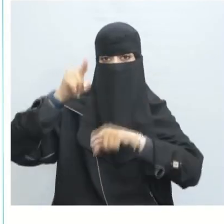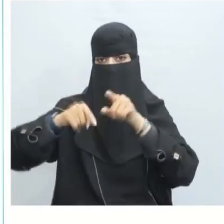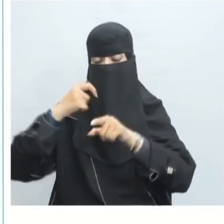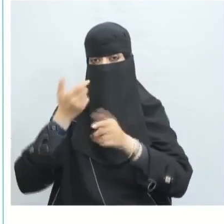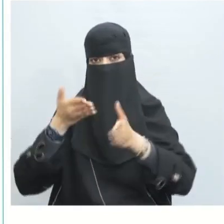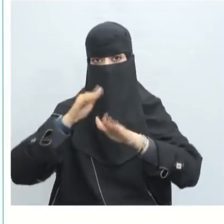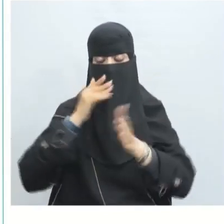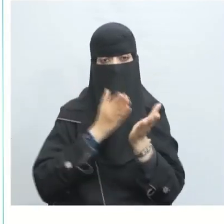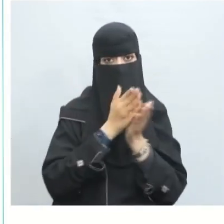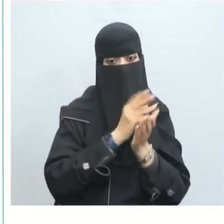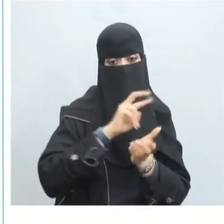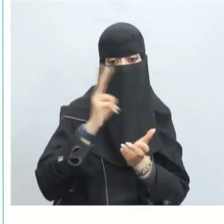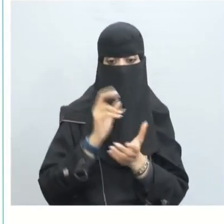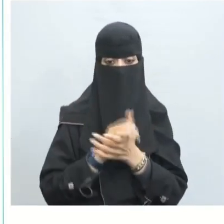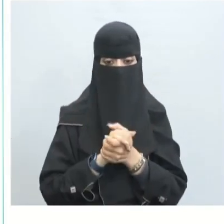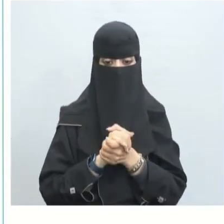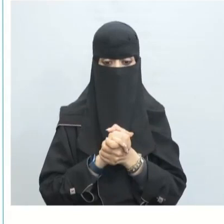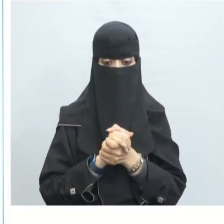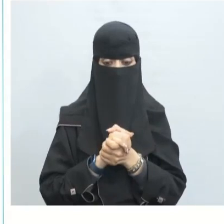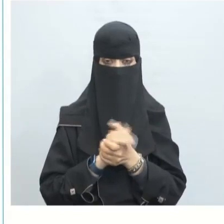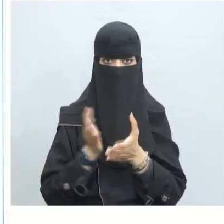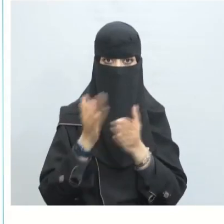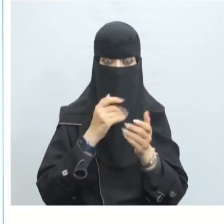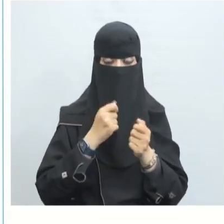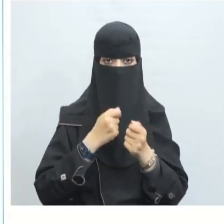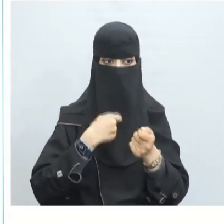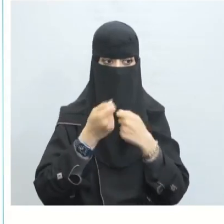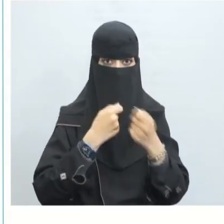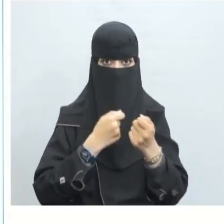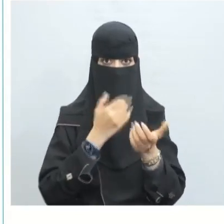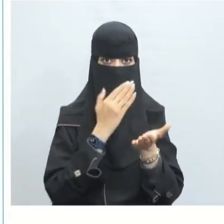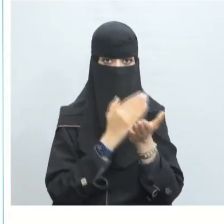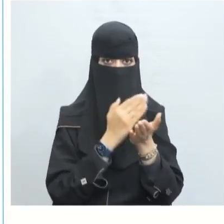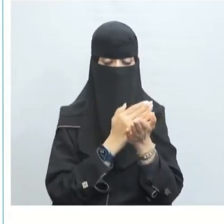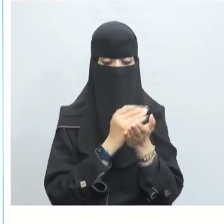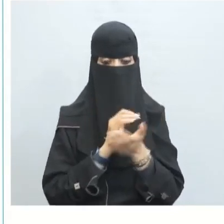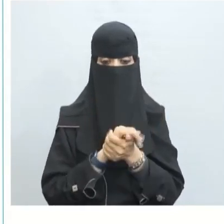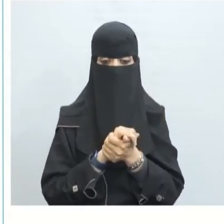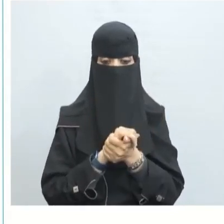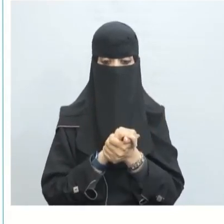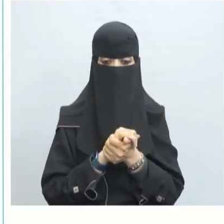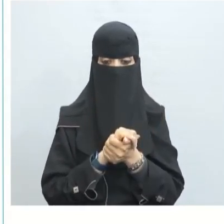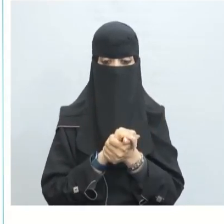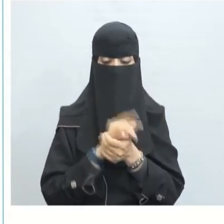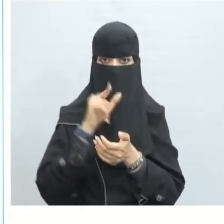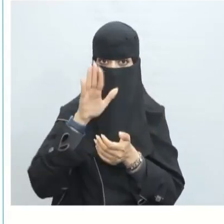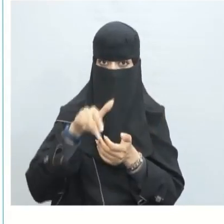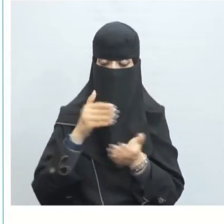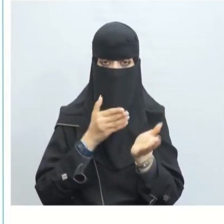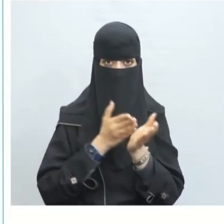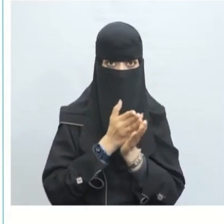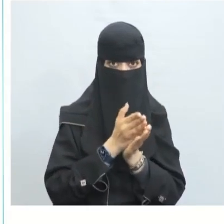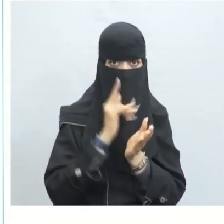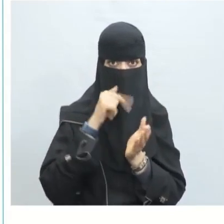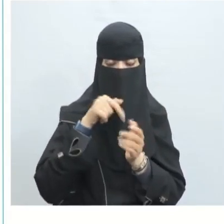ايضا بالطرق الاخرى مبيعات التذاكر ايضا من الطرق او